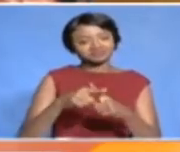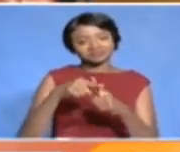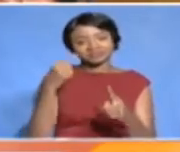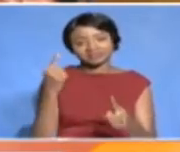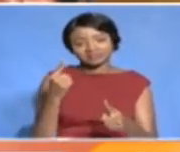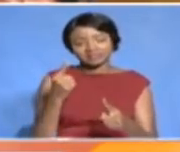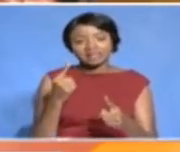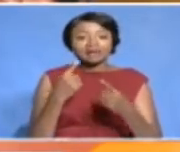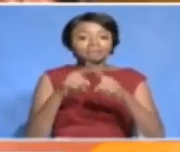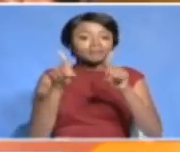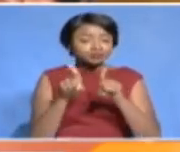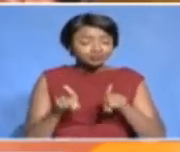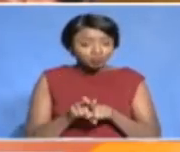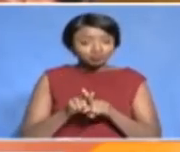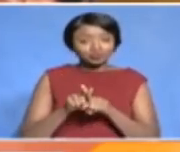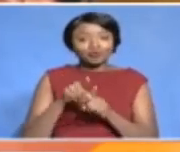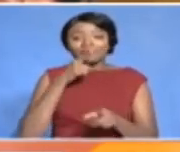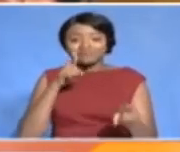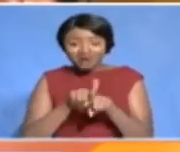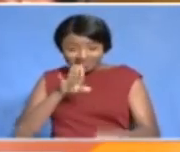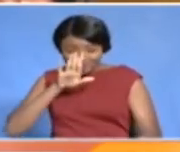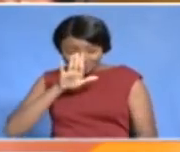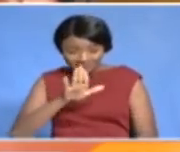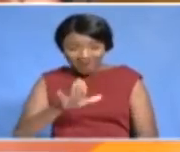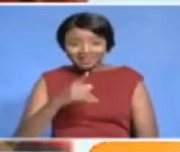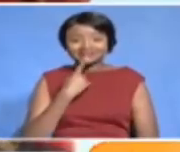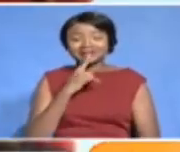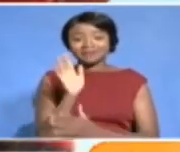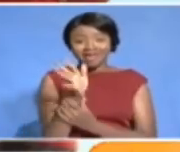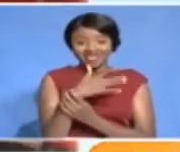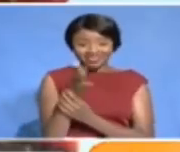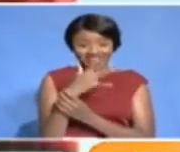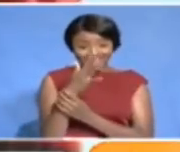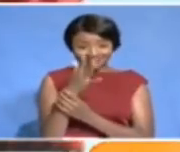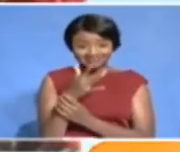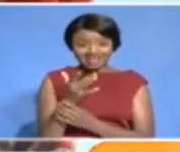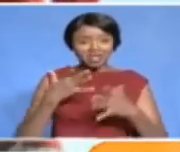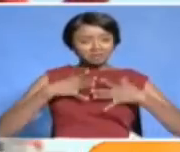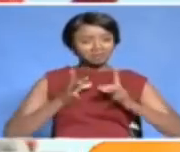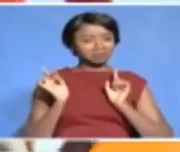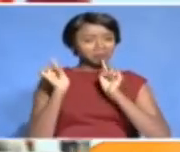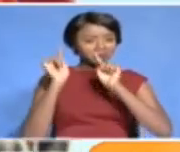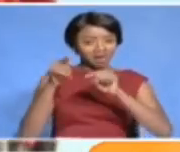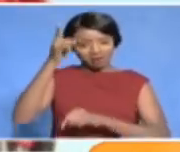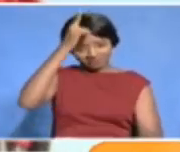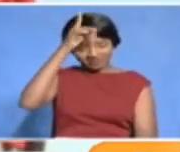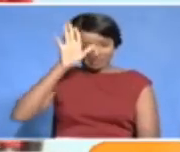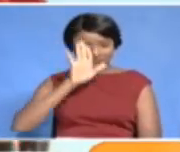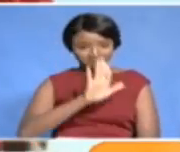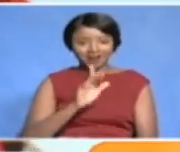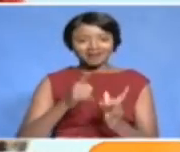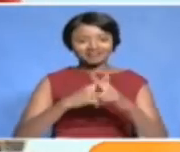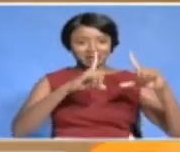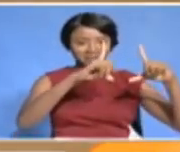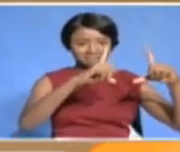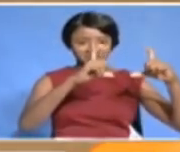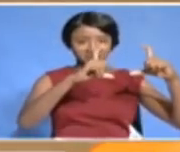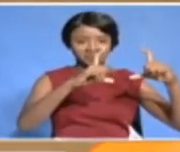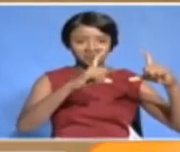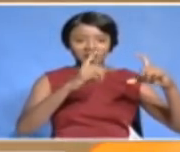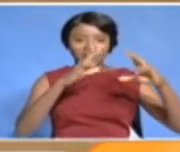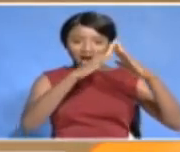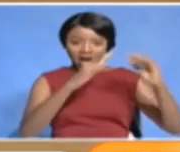Hata hivyo ndugu ya marehemu anadai kuwa siku ya Alhamisi kuna watu waliozuru kijiji hicho na kupiga picha nyumba hiyo.